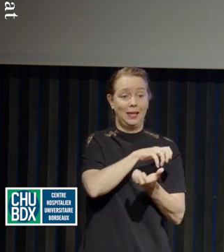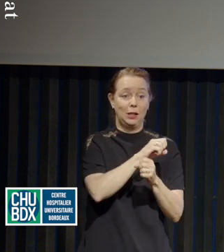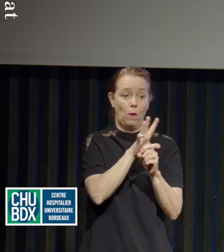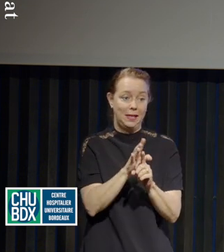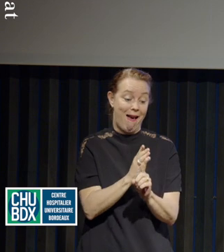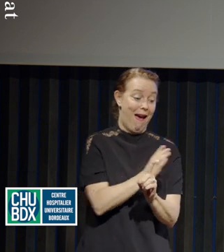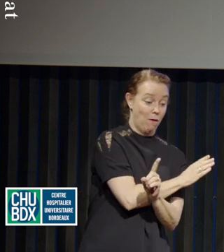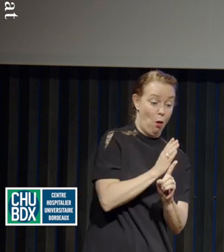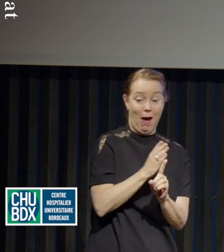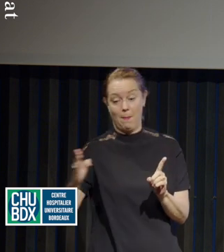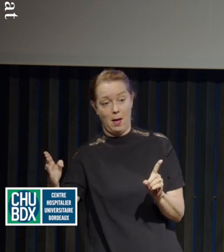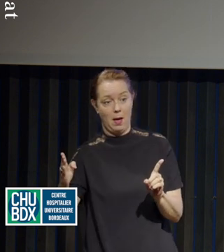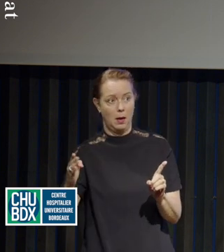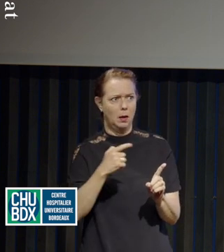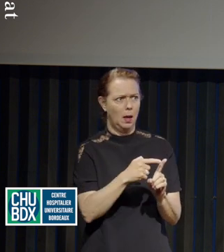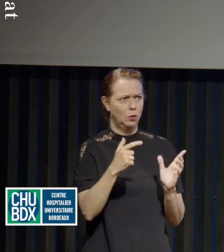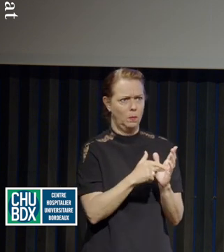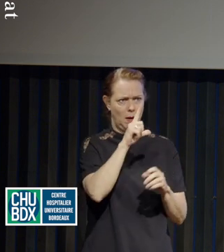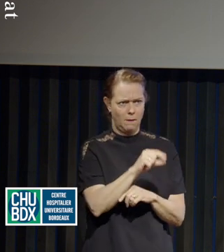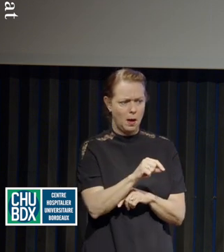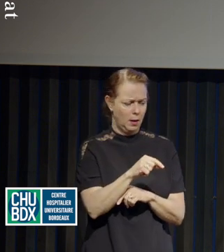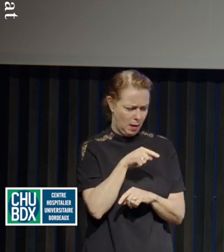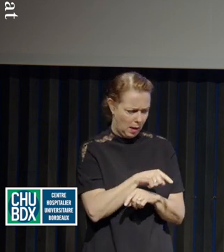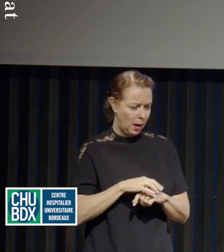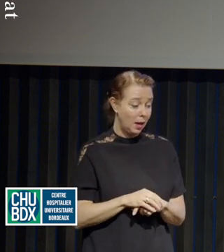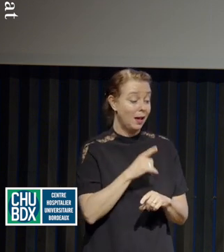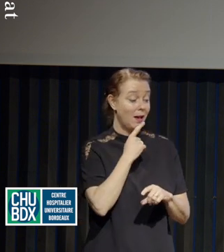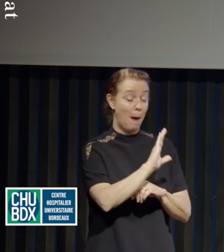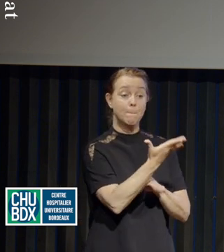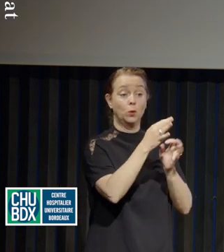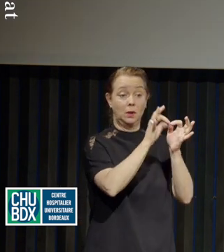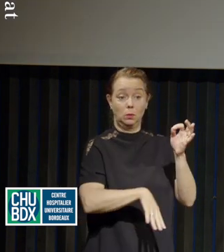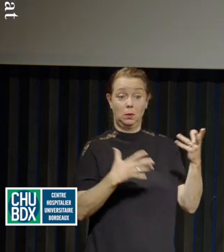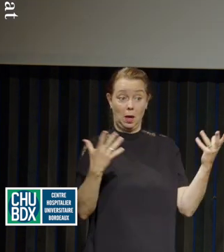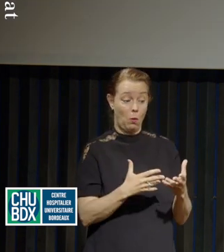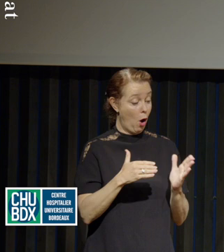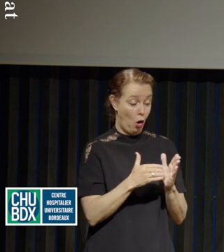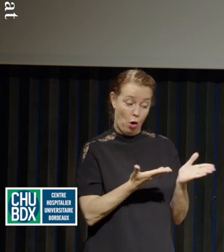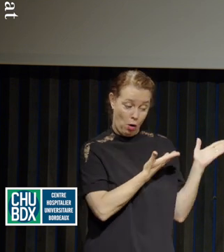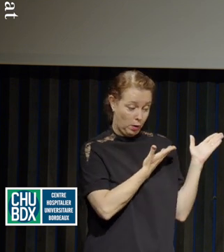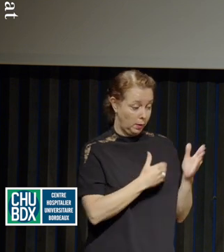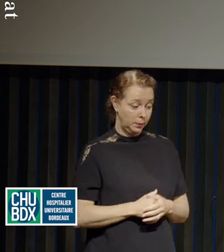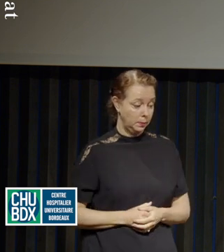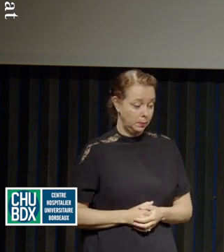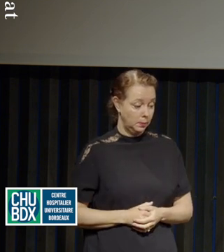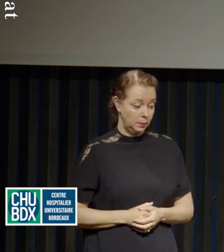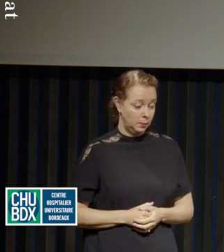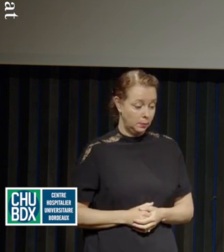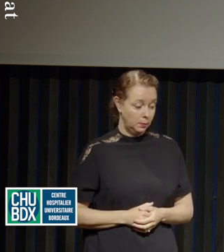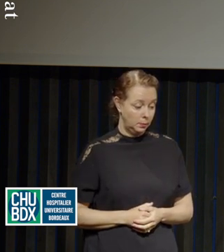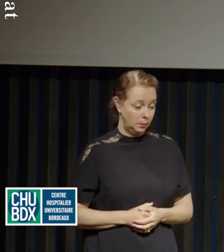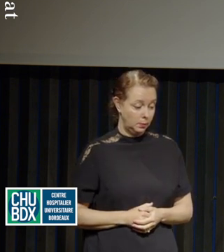c'était en 2020, et qui montrait là encore une augmentation extrêmement